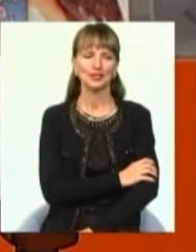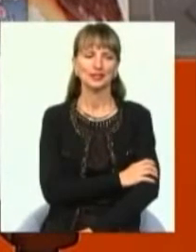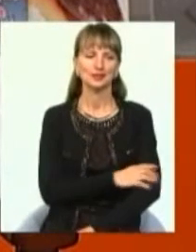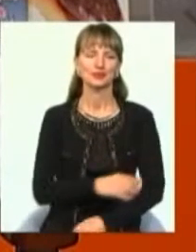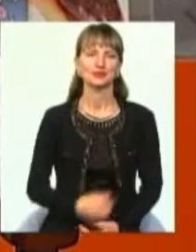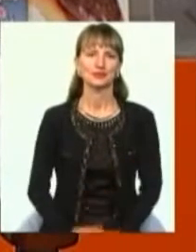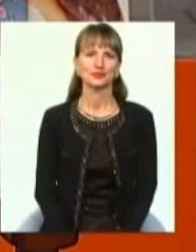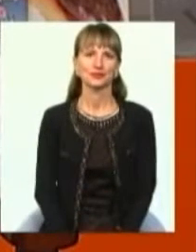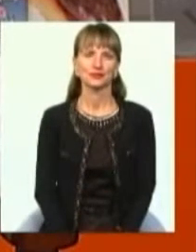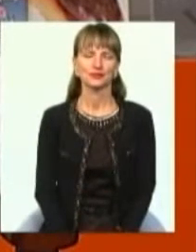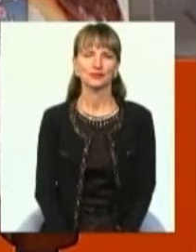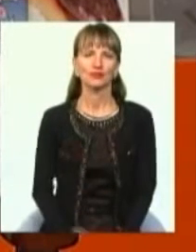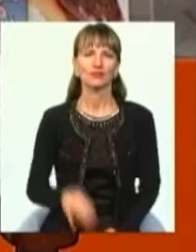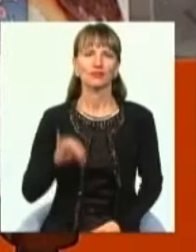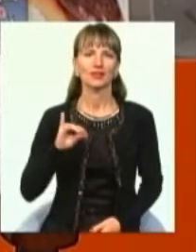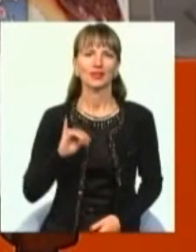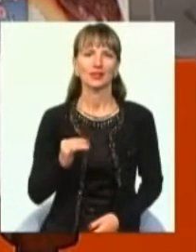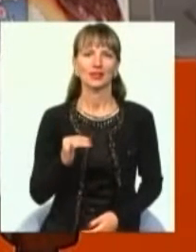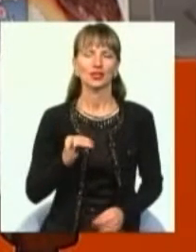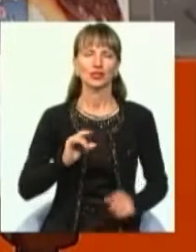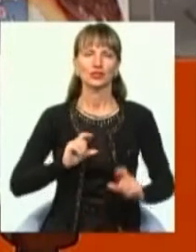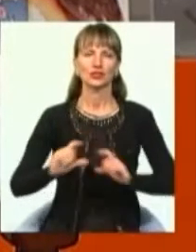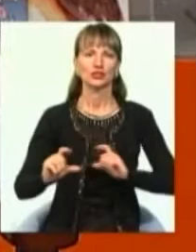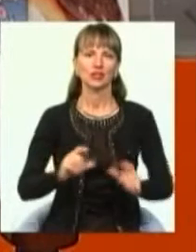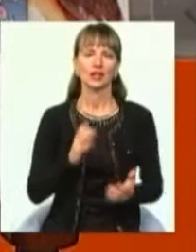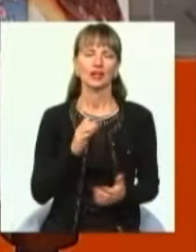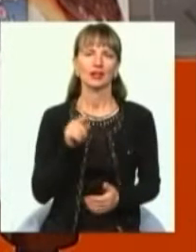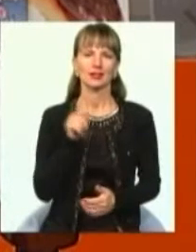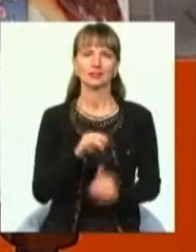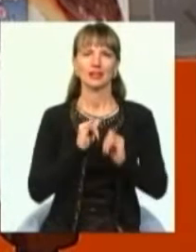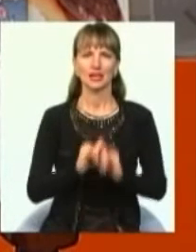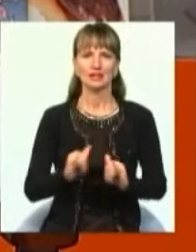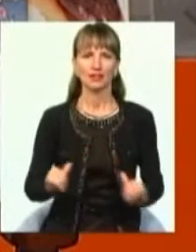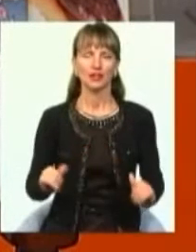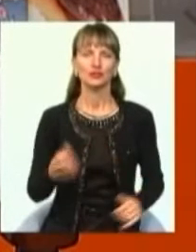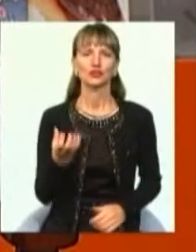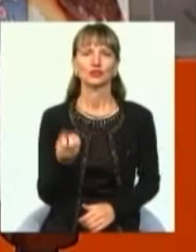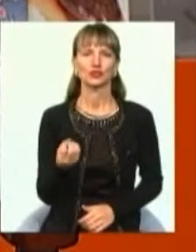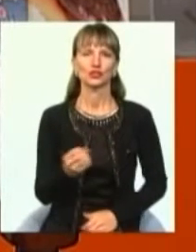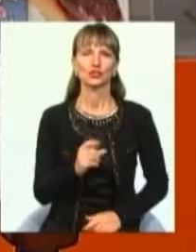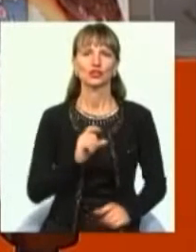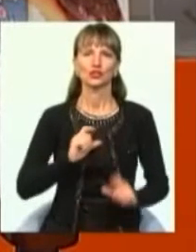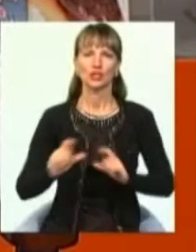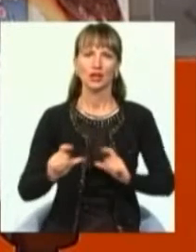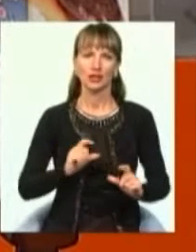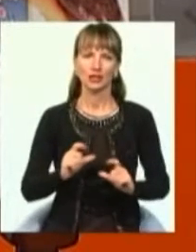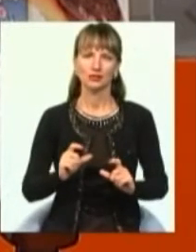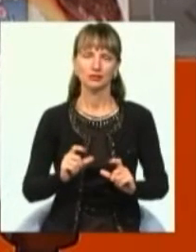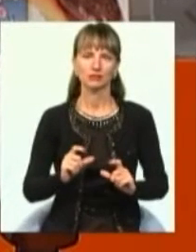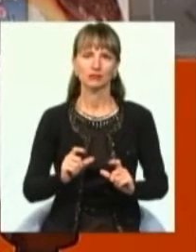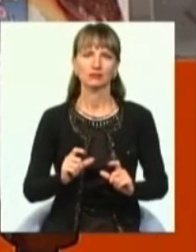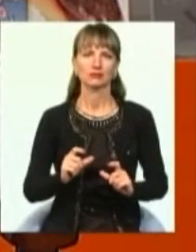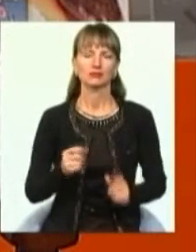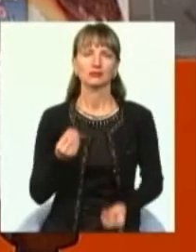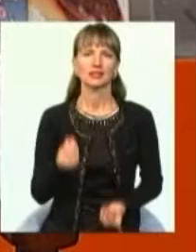Так. І шахи її розвивають. Ще шахи, грають в